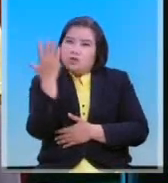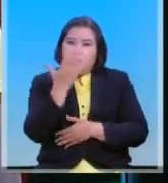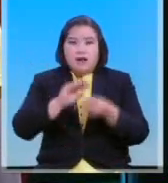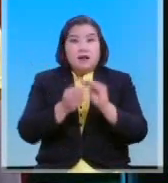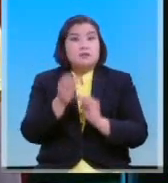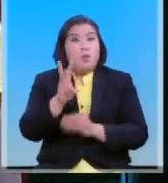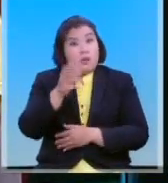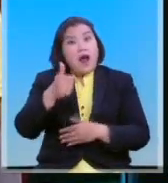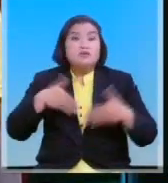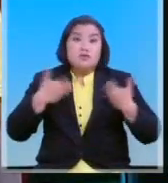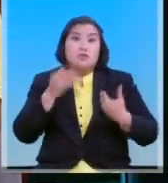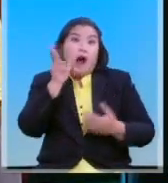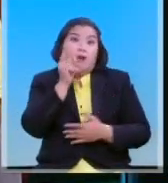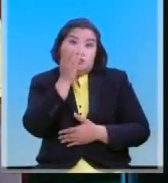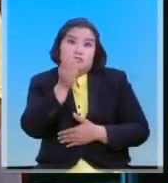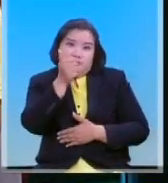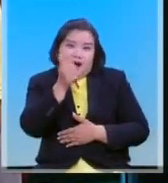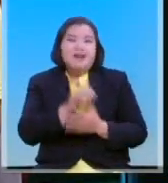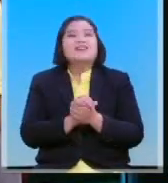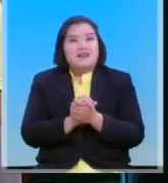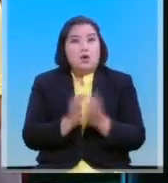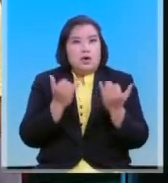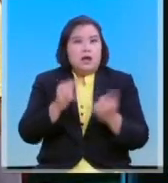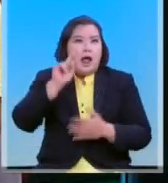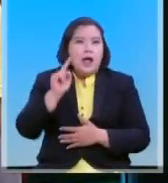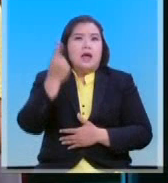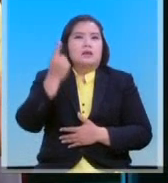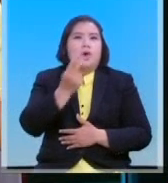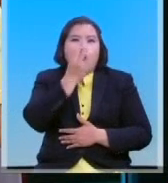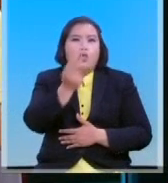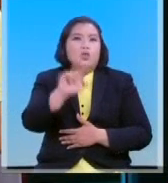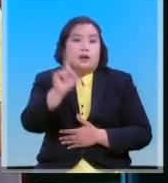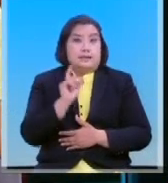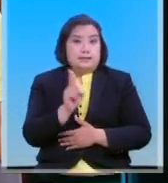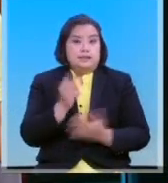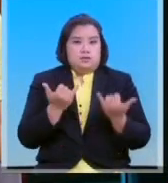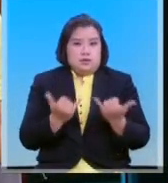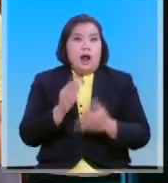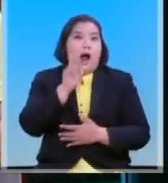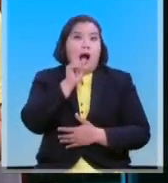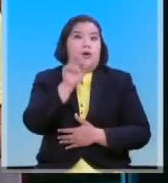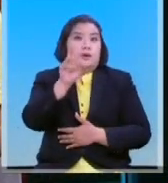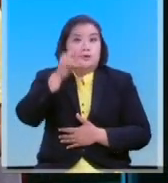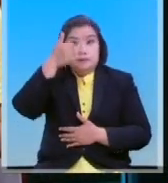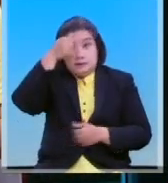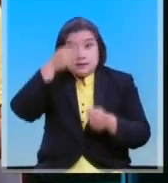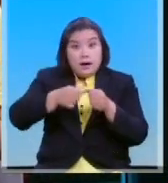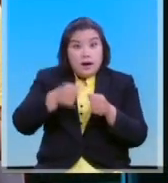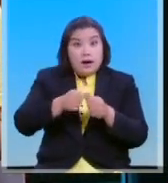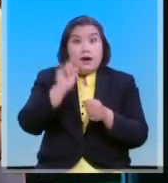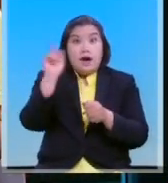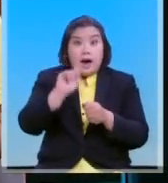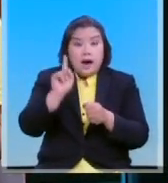นะคะติดตามข่าวสารกันนะคะมาเริ่มกันที่ข่าวแรกอันนี้ต่อเนื่องมาตั้งแต่ตอนช่วงข่าวเที่ยงนะคะที่เป็นข่าวเที่ยงเนี่ยนะคะเกี่